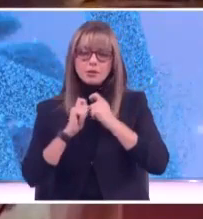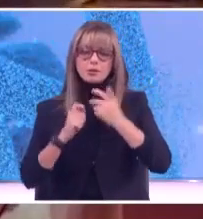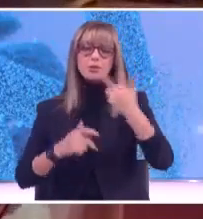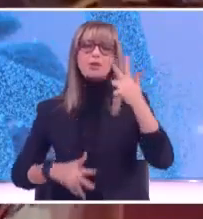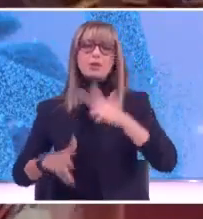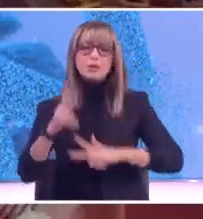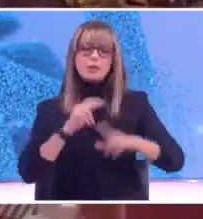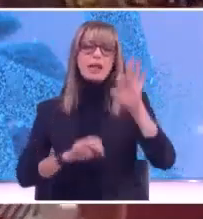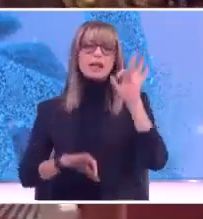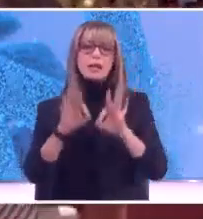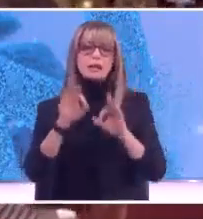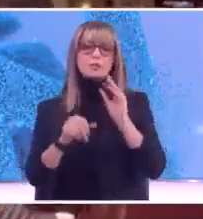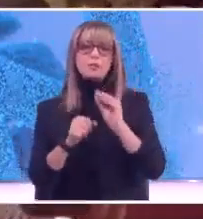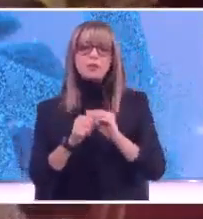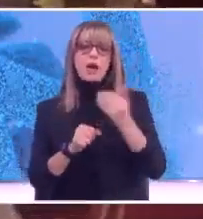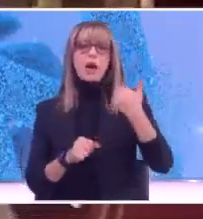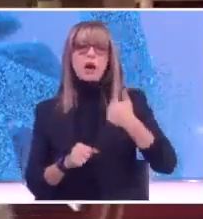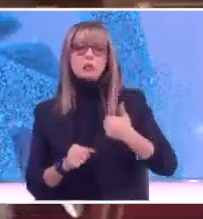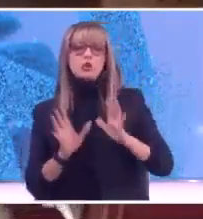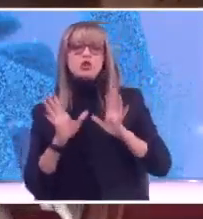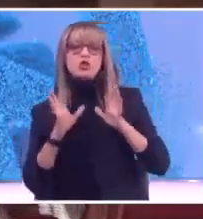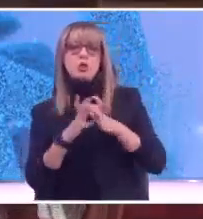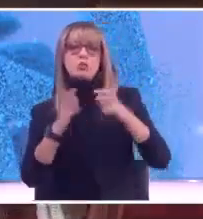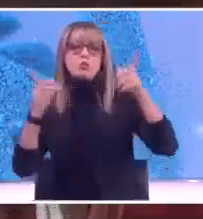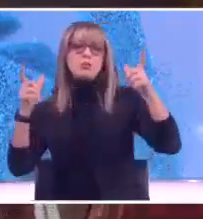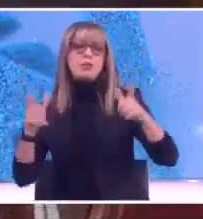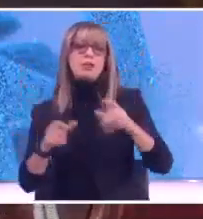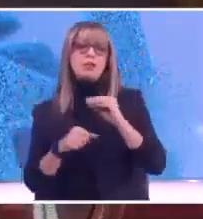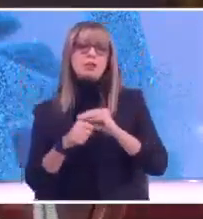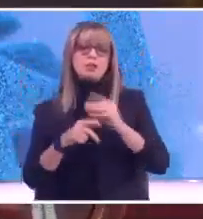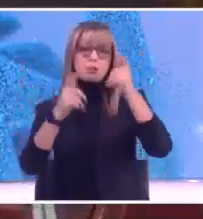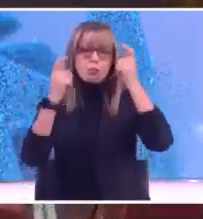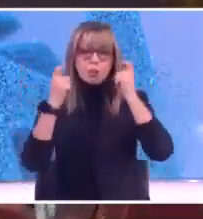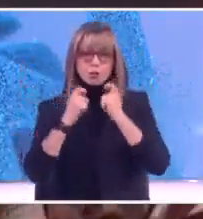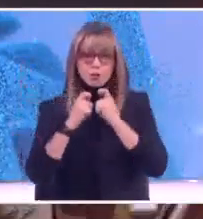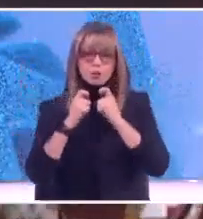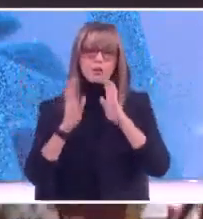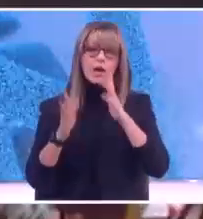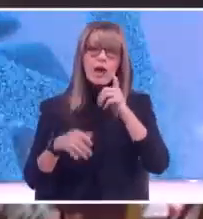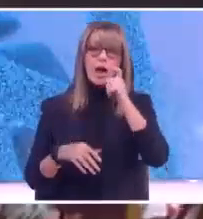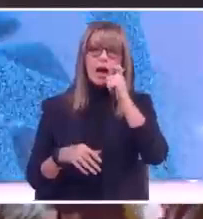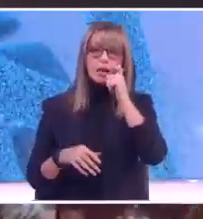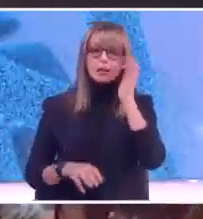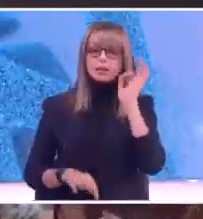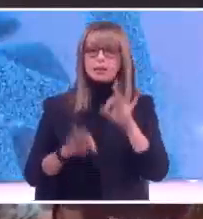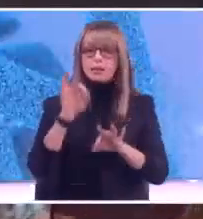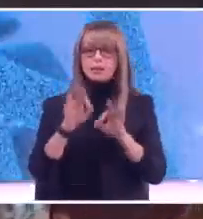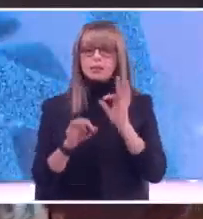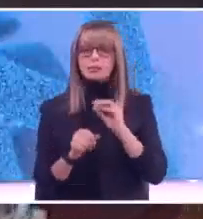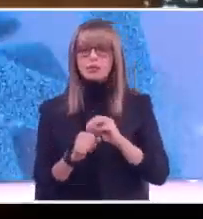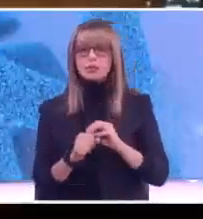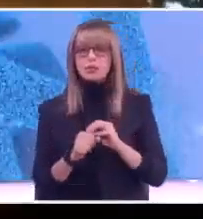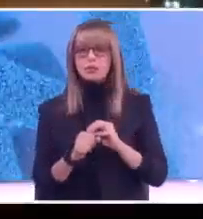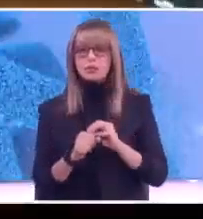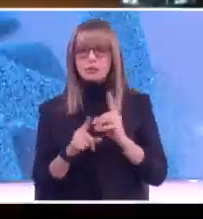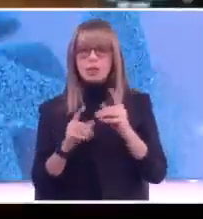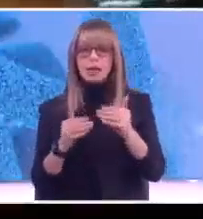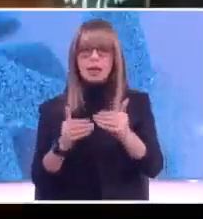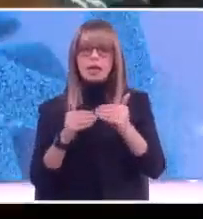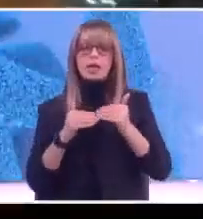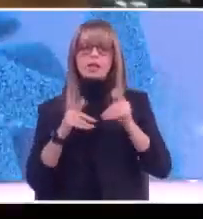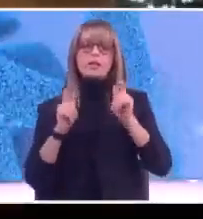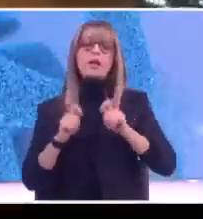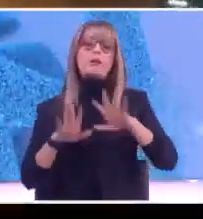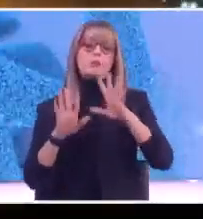kıyafet denetiminde, kamusal ve toplumsal alanda başörtüsü ve ahlaki denetim noktasında geri adım